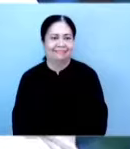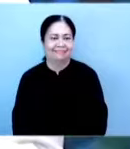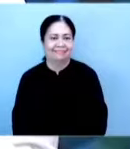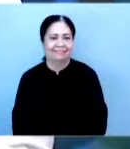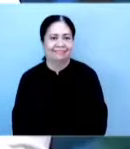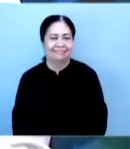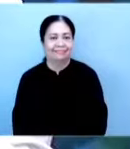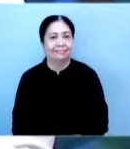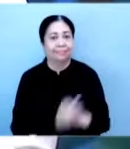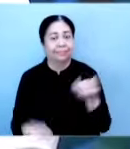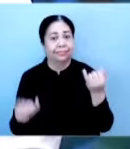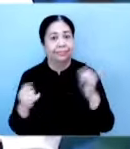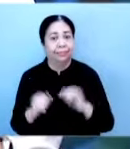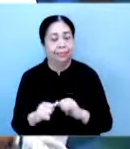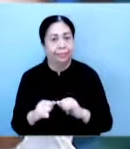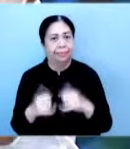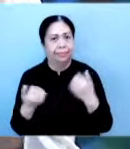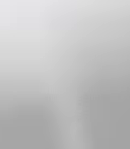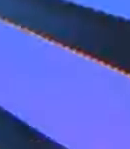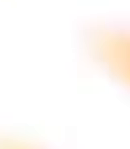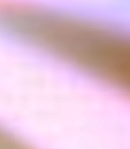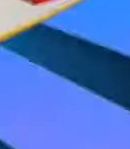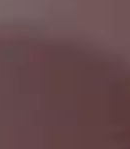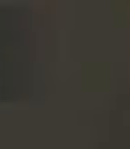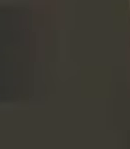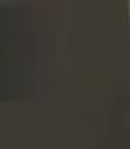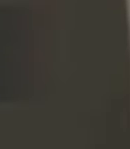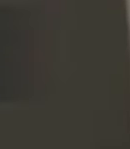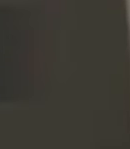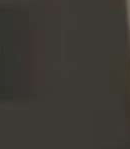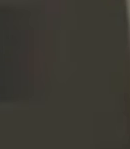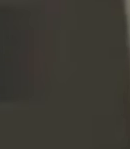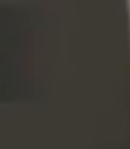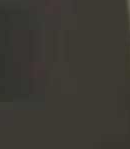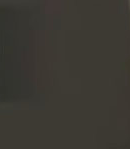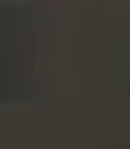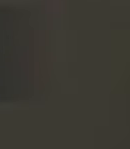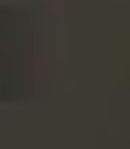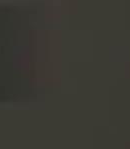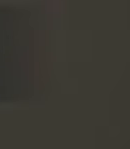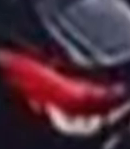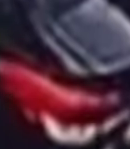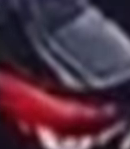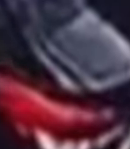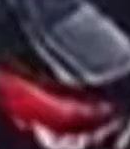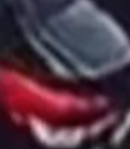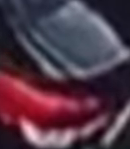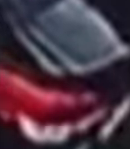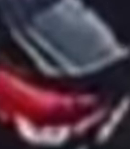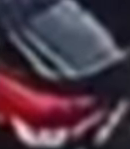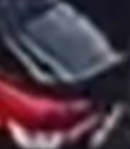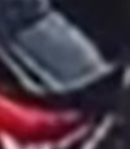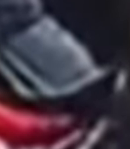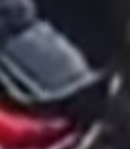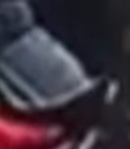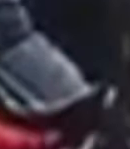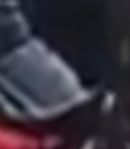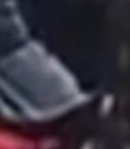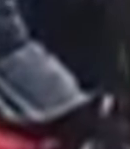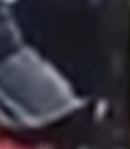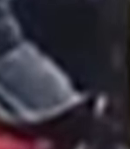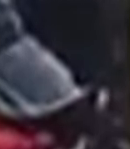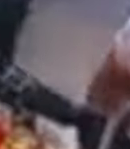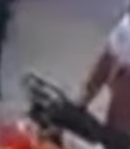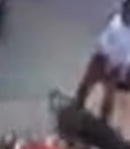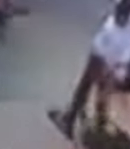ibang issue himayin pa natin ang kaso ng dalawang batang natago ang patay sa isang nakaparadang sasakyan sa